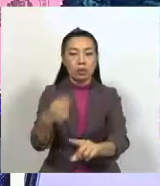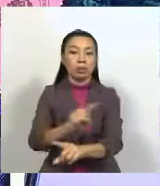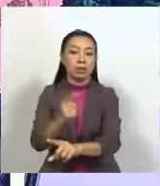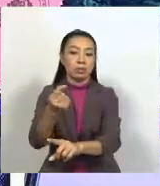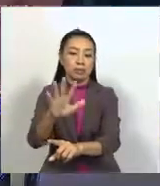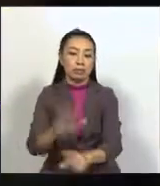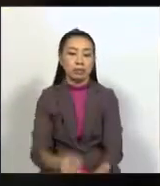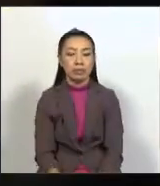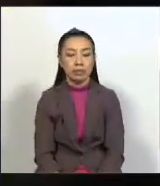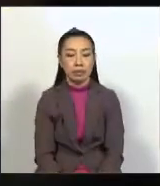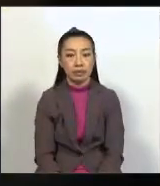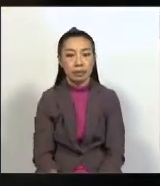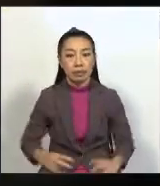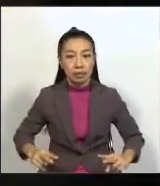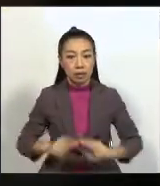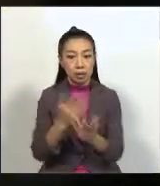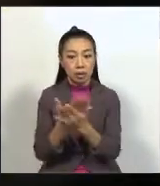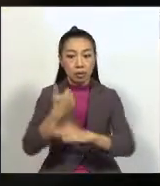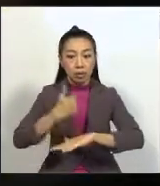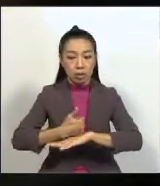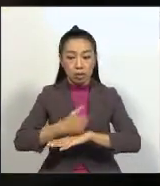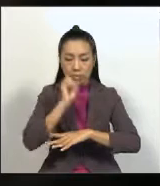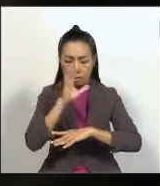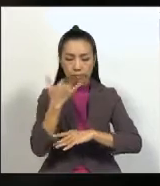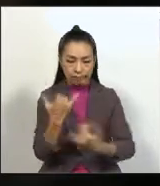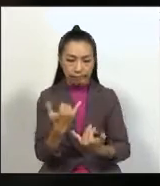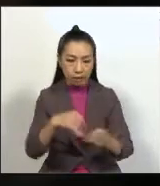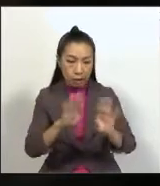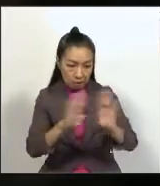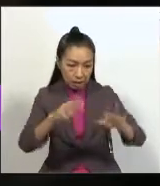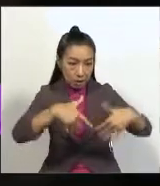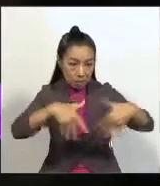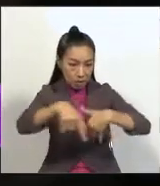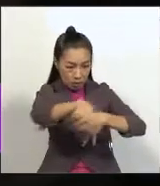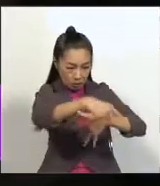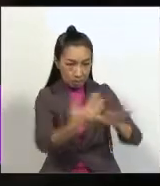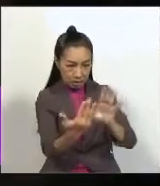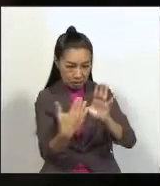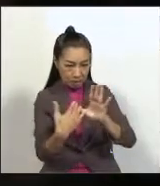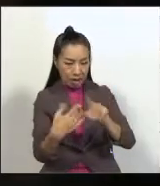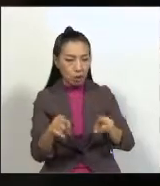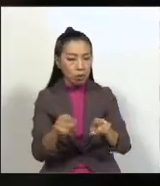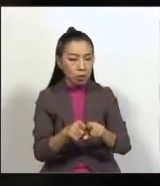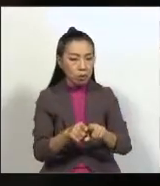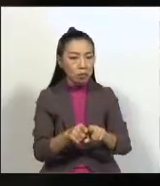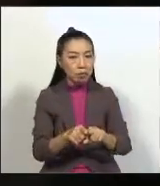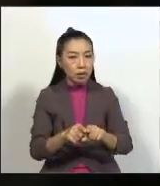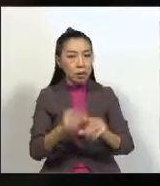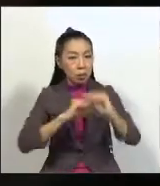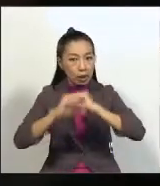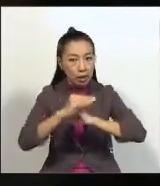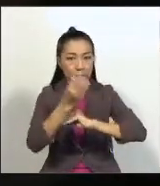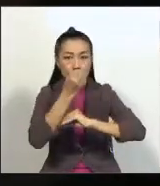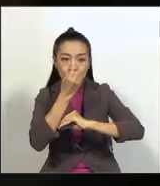นายอุตตมสาวนายนรัฐมนตรีว่าการกระทรวงการคลังก็ยอมรับนะคะว่าการเปิดลงทะเบียนวันแรกเมื่อวานนี้เนี่ยพบปัญหาบ้างในช่วง